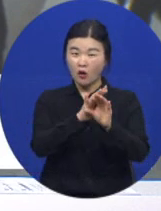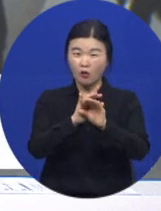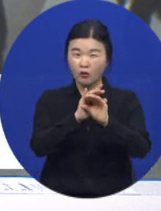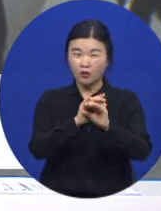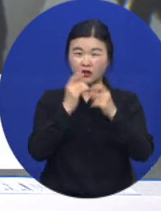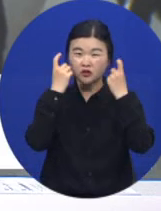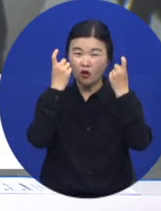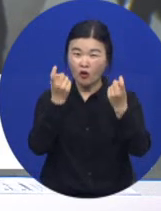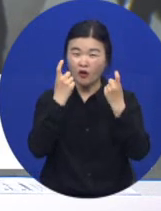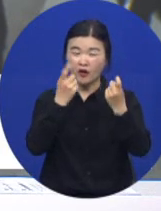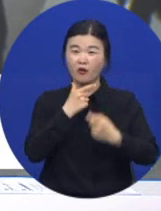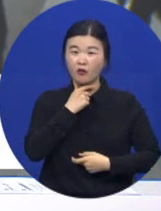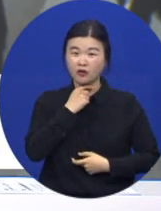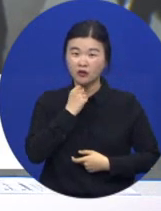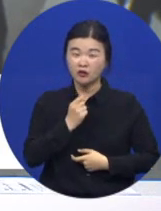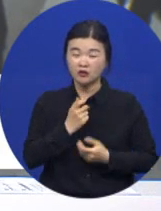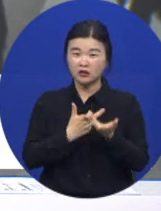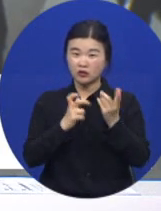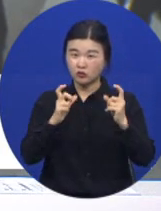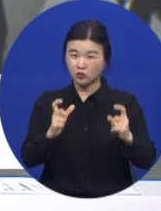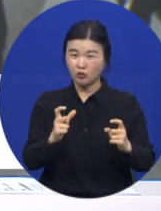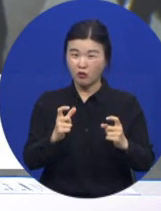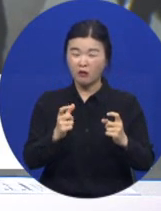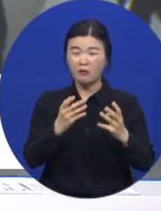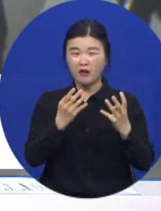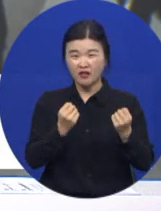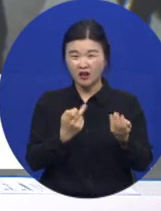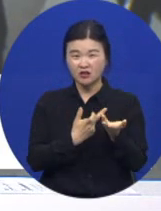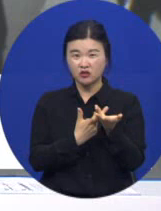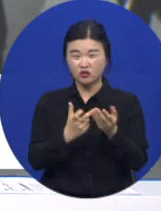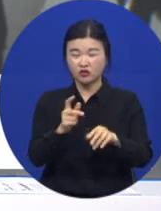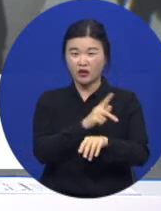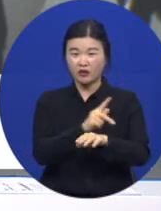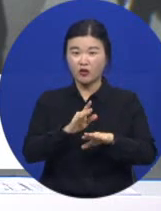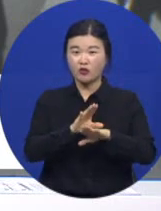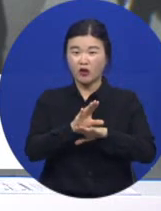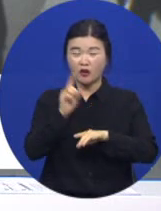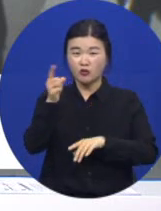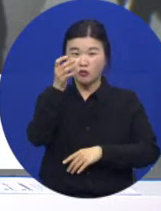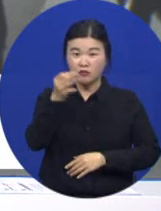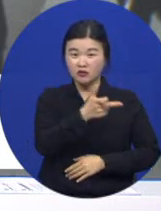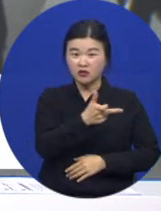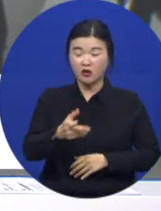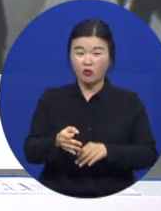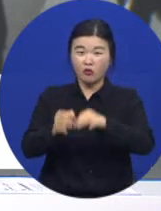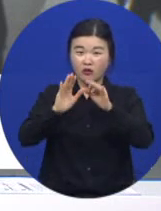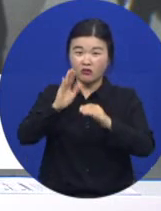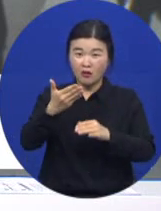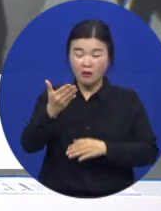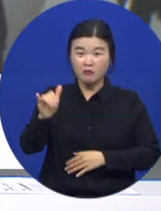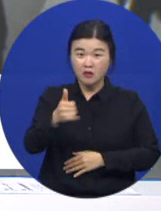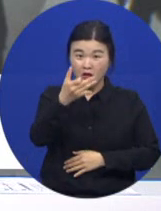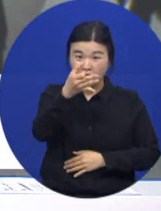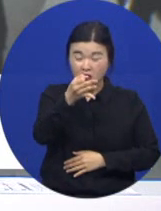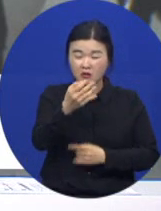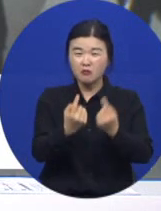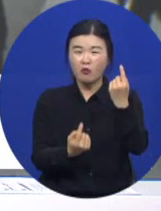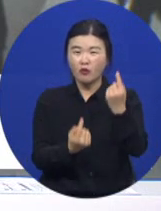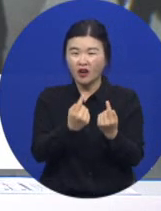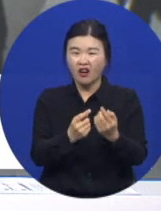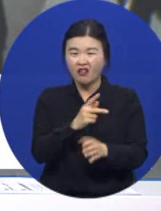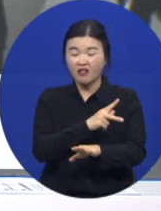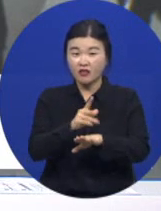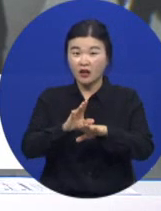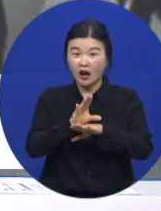코로나19로 여행 수요가 제주로 몰리면서 요즘 도내 렌터카 요금이 크게 올랐는데요. 비행기 값보다 렌터카